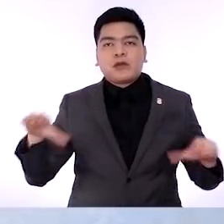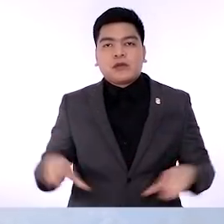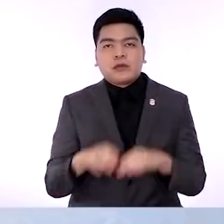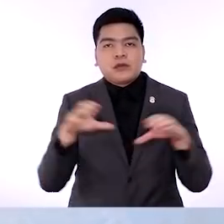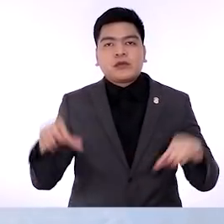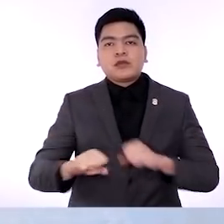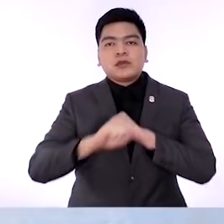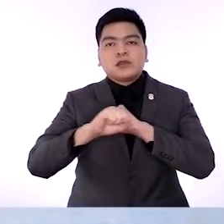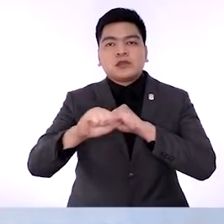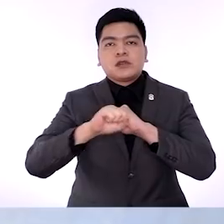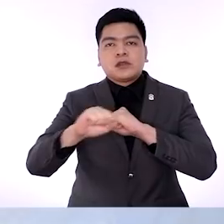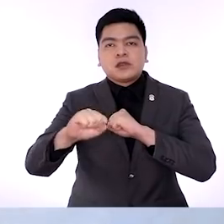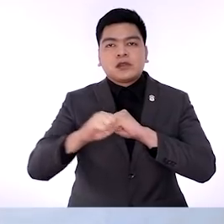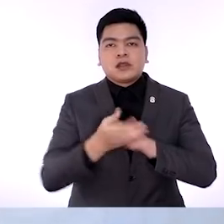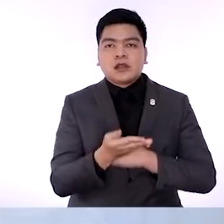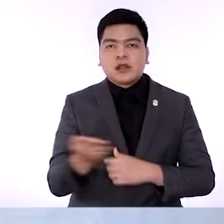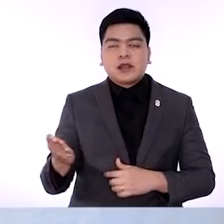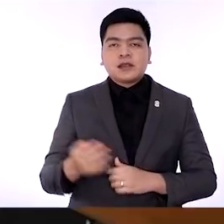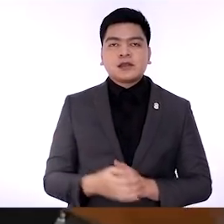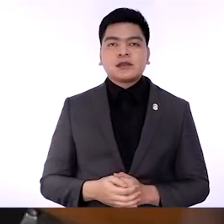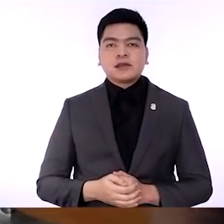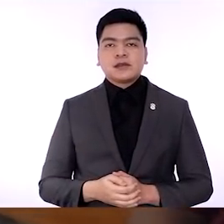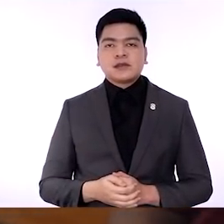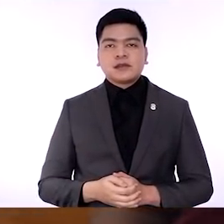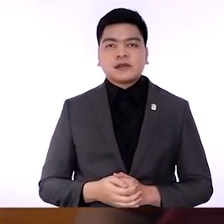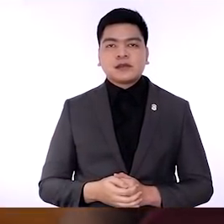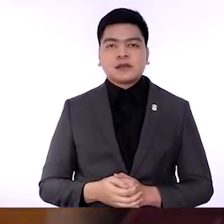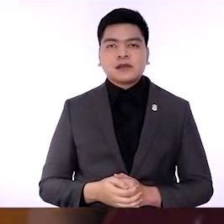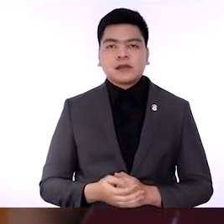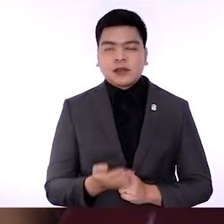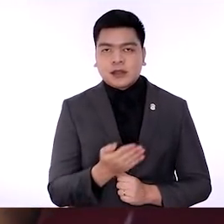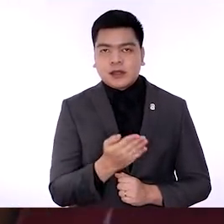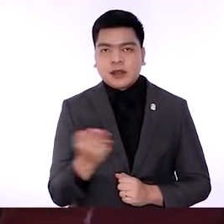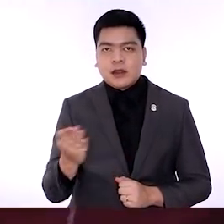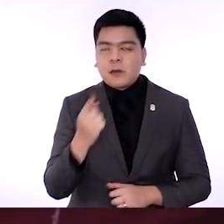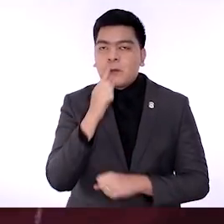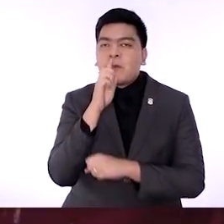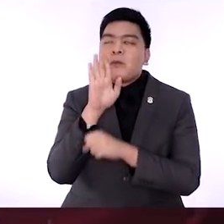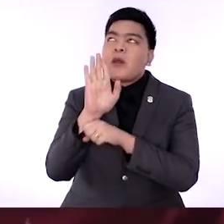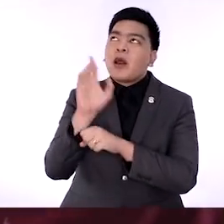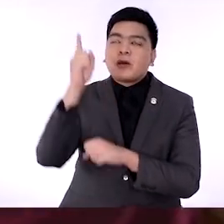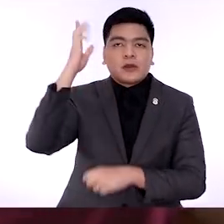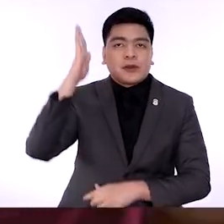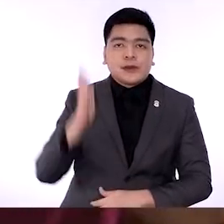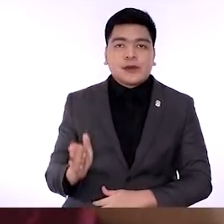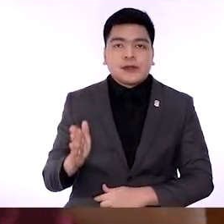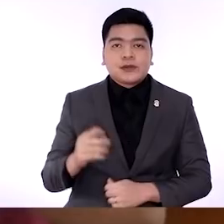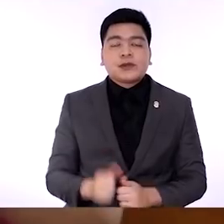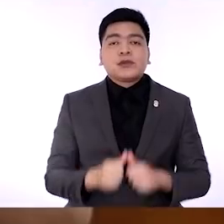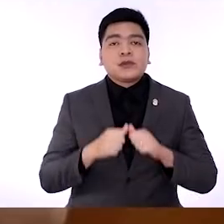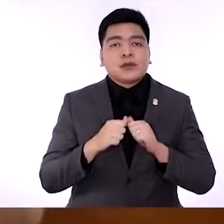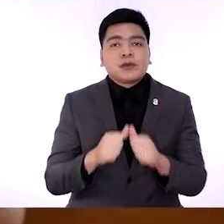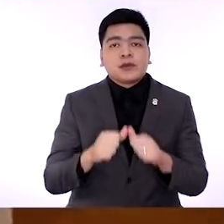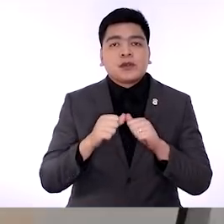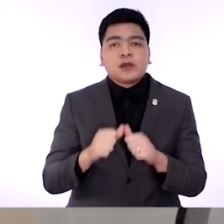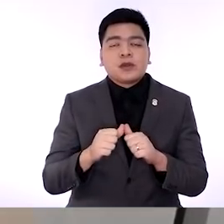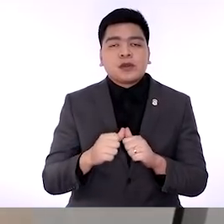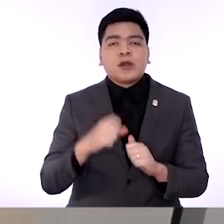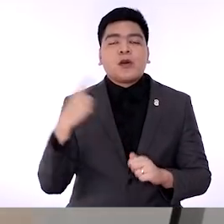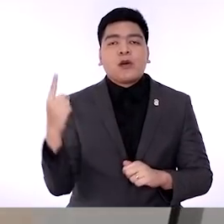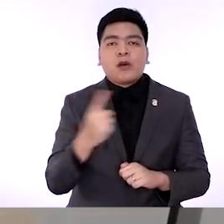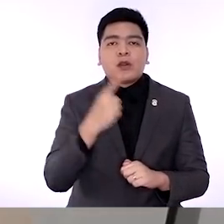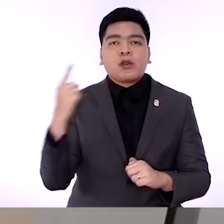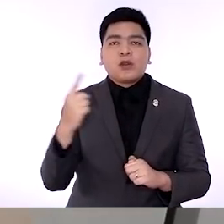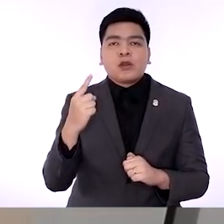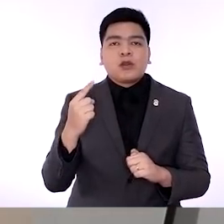na inilulunsad nila sa iglesia. Ang kanilang pangako sa Panginoong Diyos ay lagi silang tutugon sa panawagan